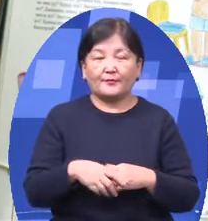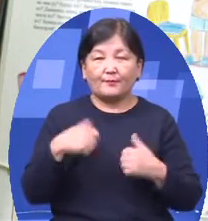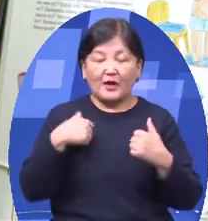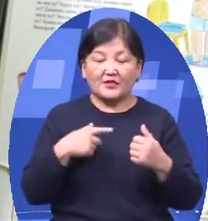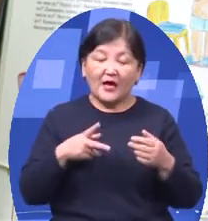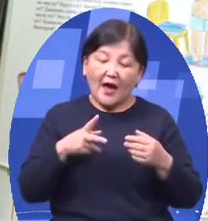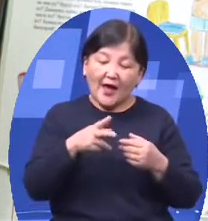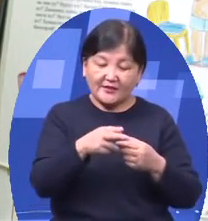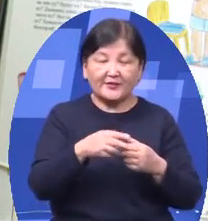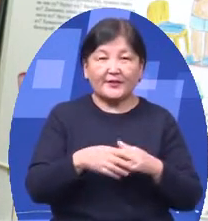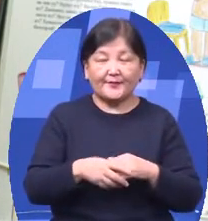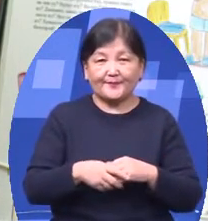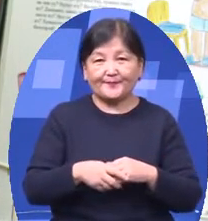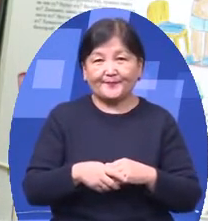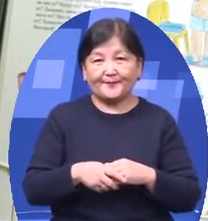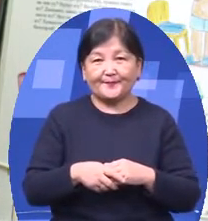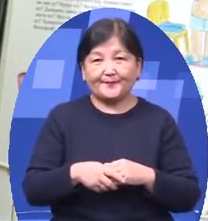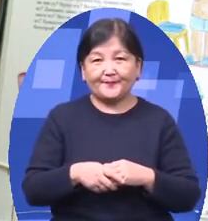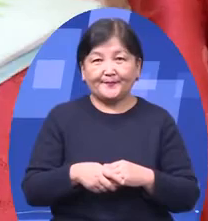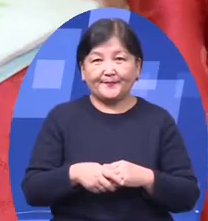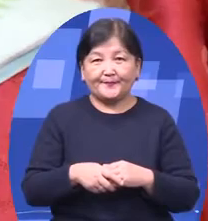За багш нь хайчлалтай.